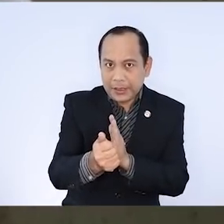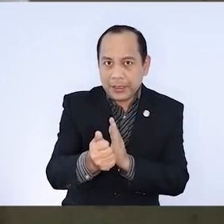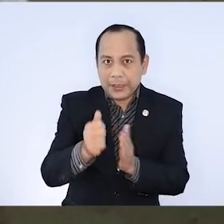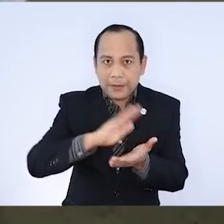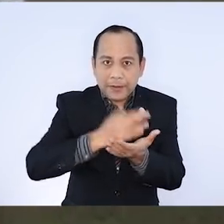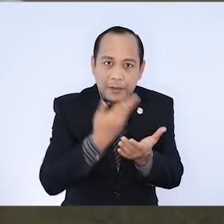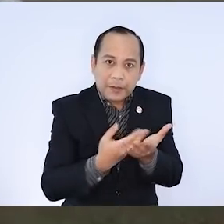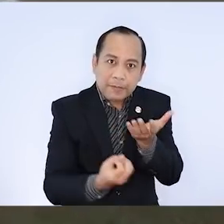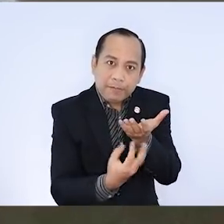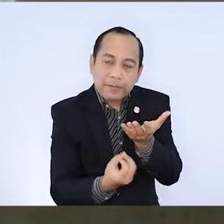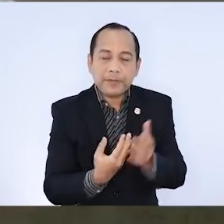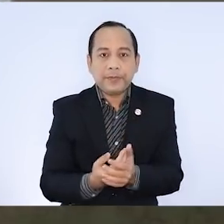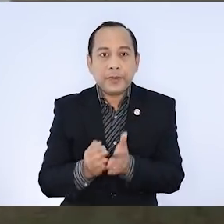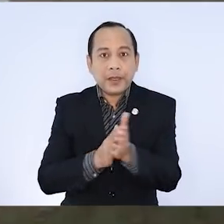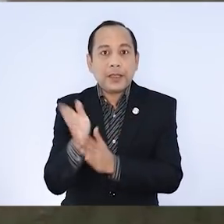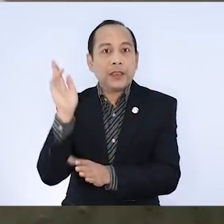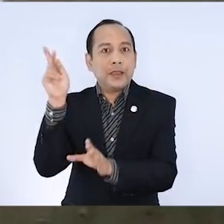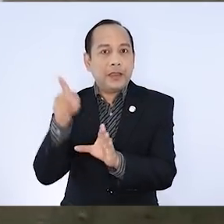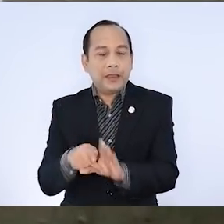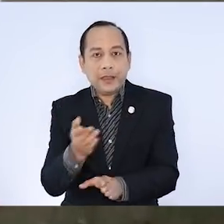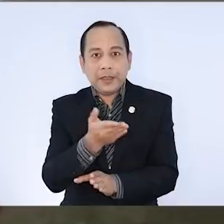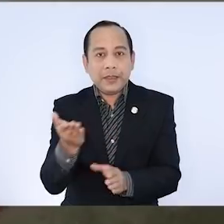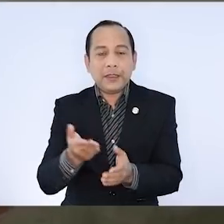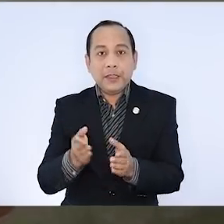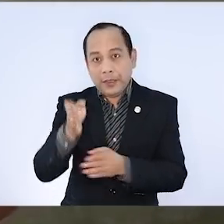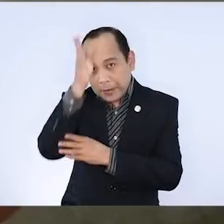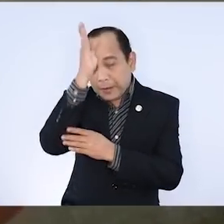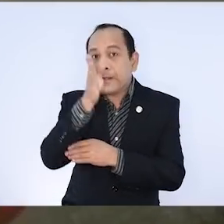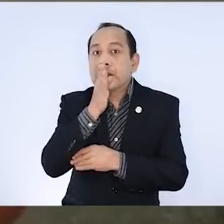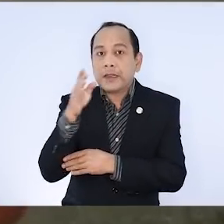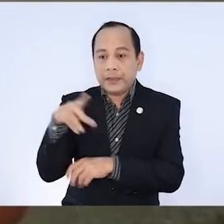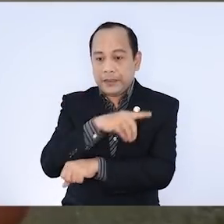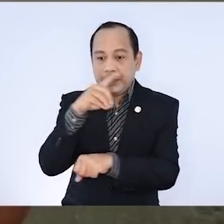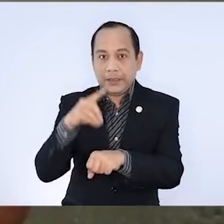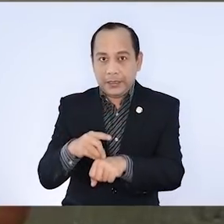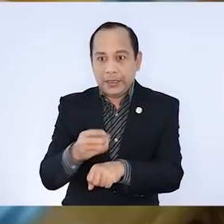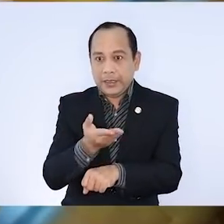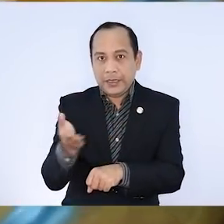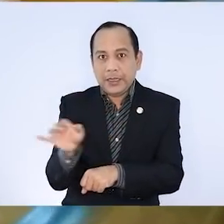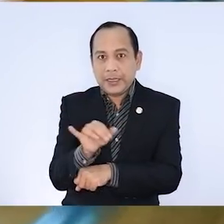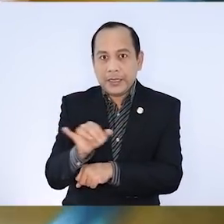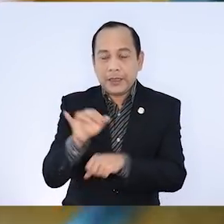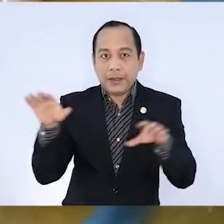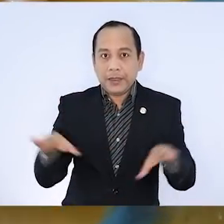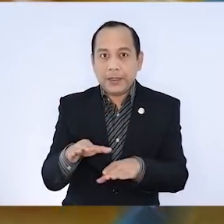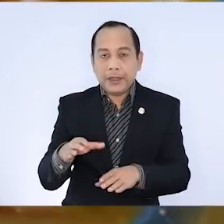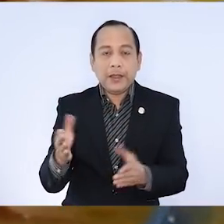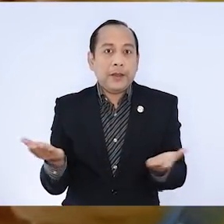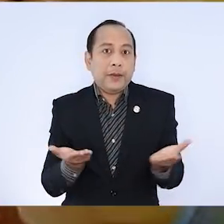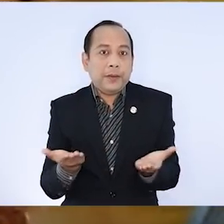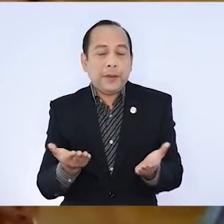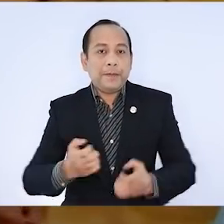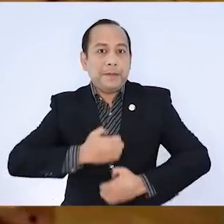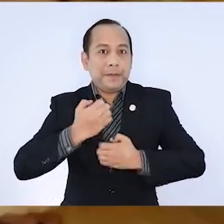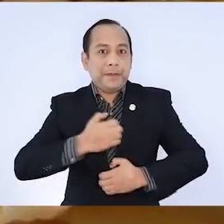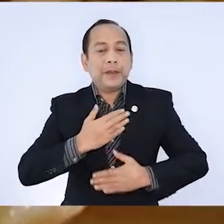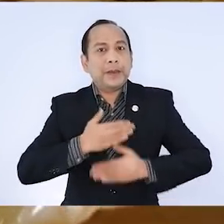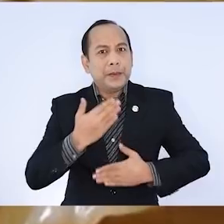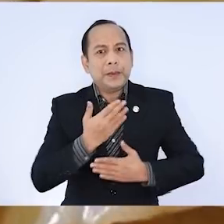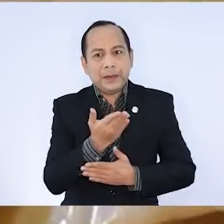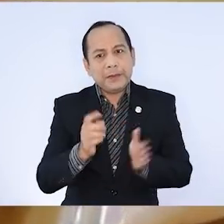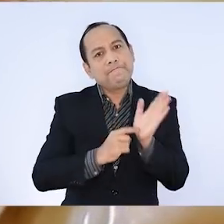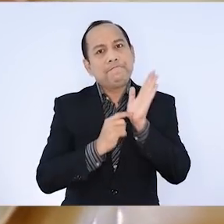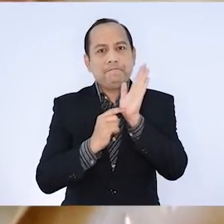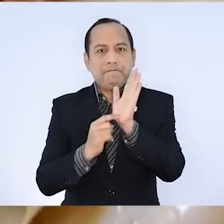pagluluto. Masiglang nilahukan ng mga kapatid na buklod sa distrito ang nasabing aktibidad kung saan masaya nilang ipinakita